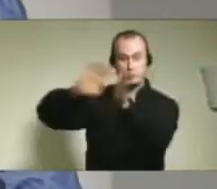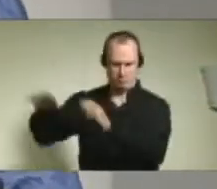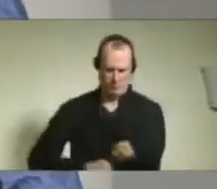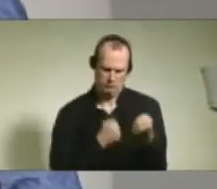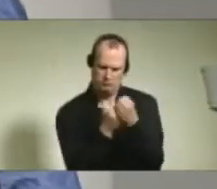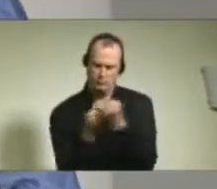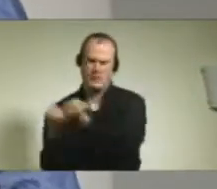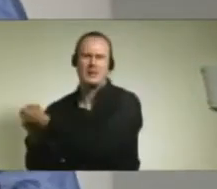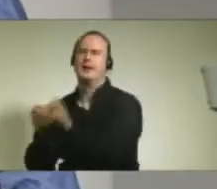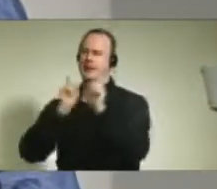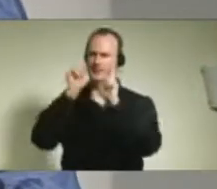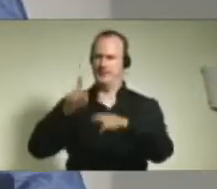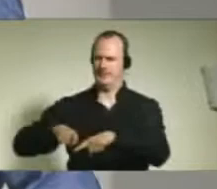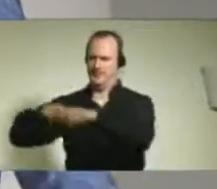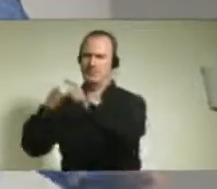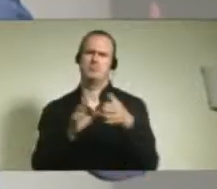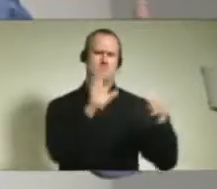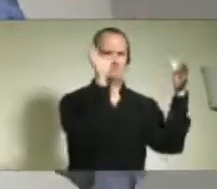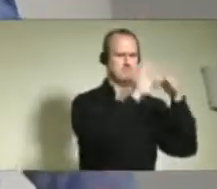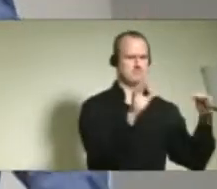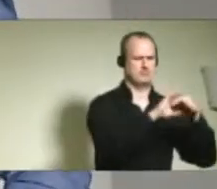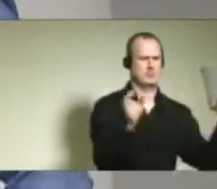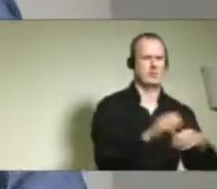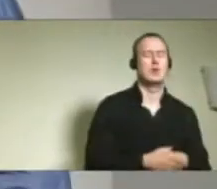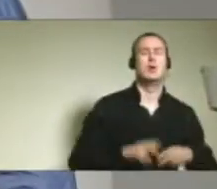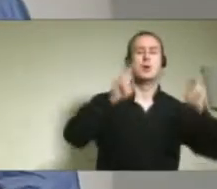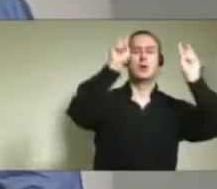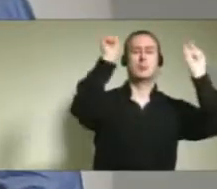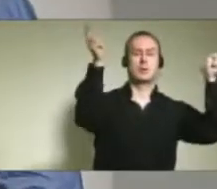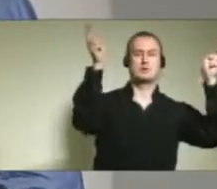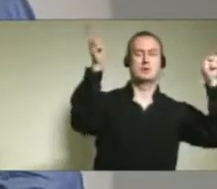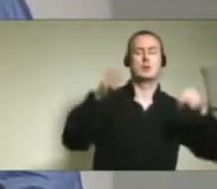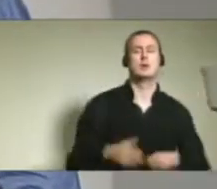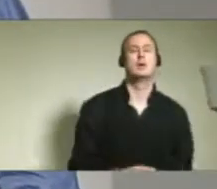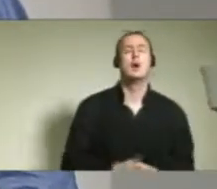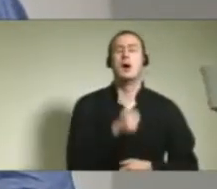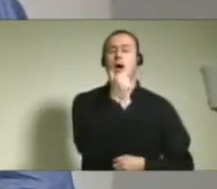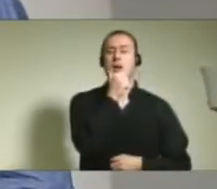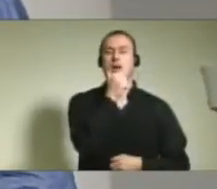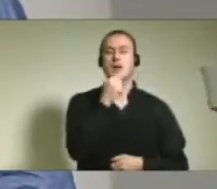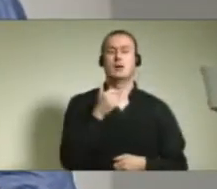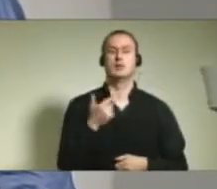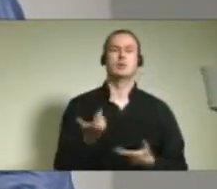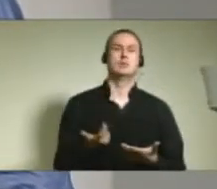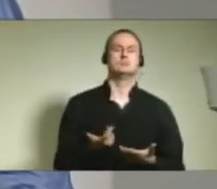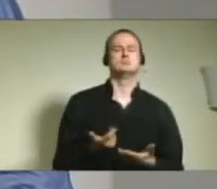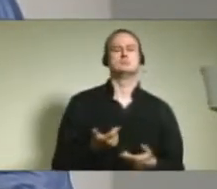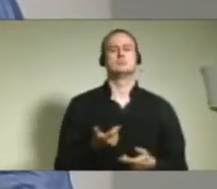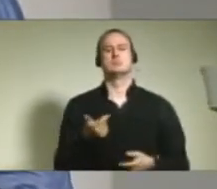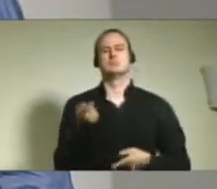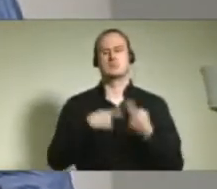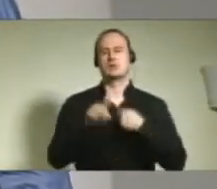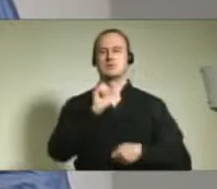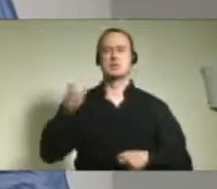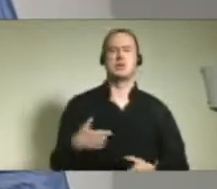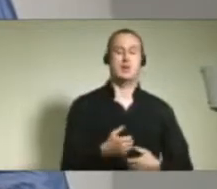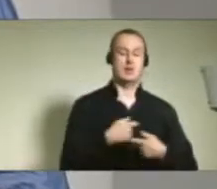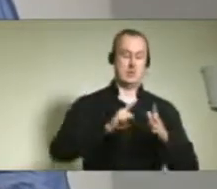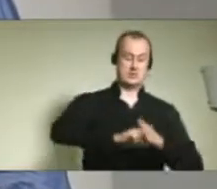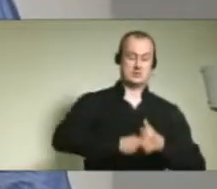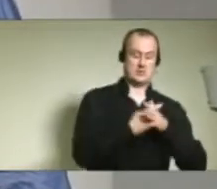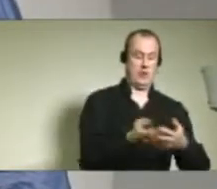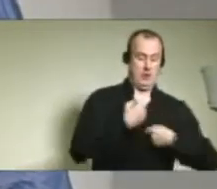petit peu. Il y a 2 ans, Making Waves ou Start Making Waves a été créé avec